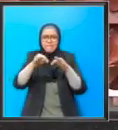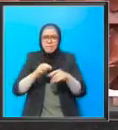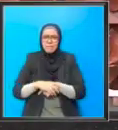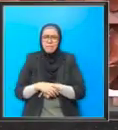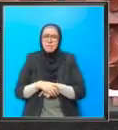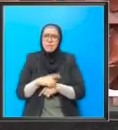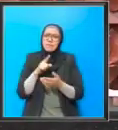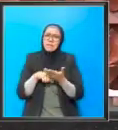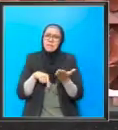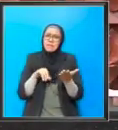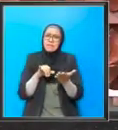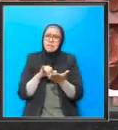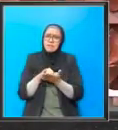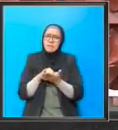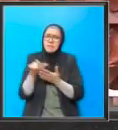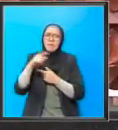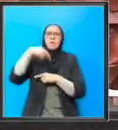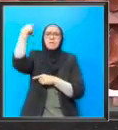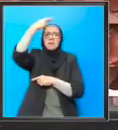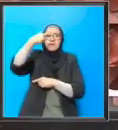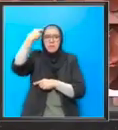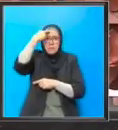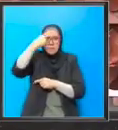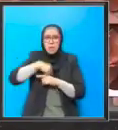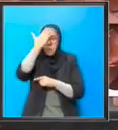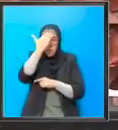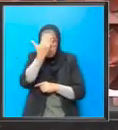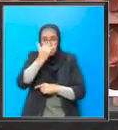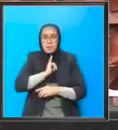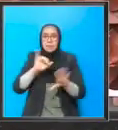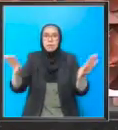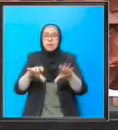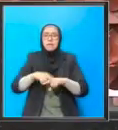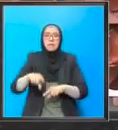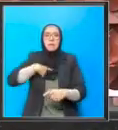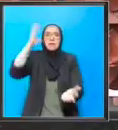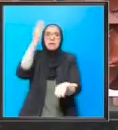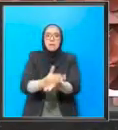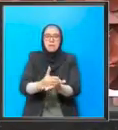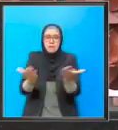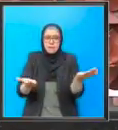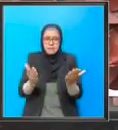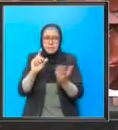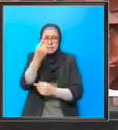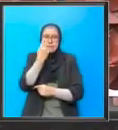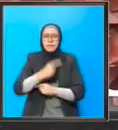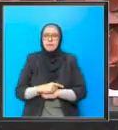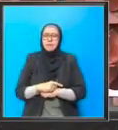aku tuh alasan tindak tanduk saya jadi kita berhenti di sini saja